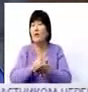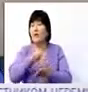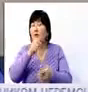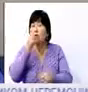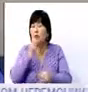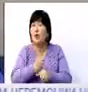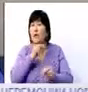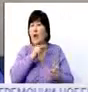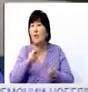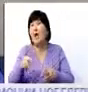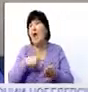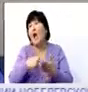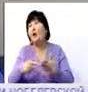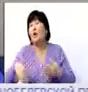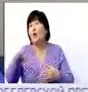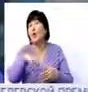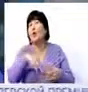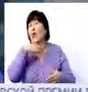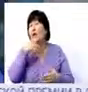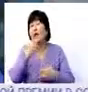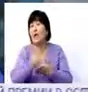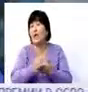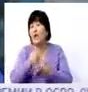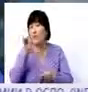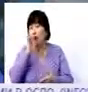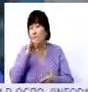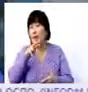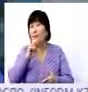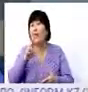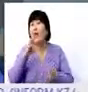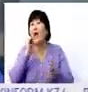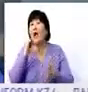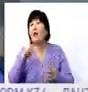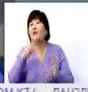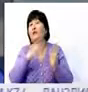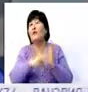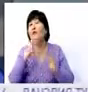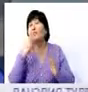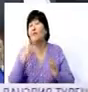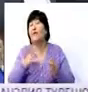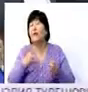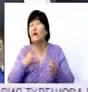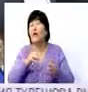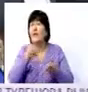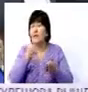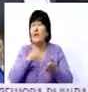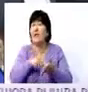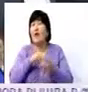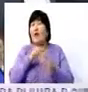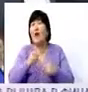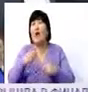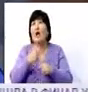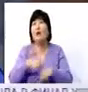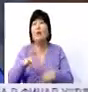жесткий контроль. Отмечено, в регионе достаточно запасов бензина марки И-92 и дизтоплива. Цены на контроле. Далее